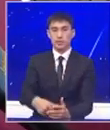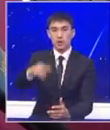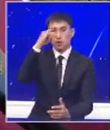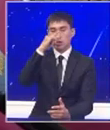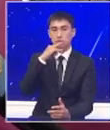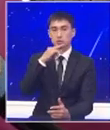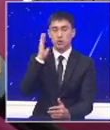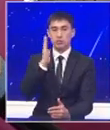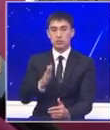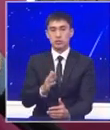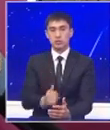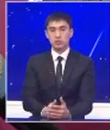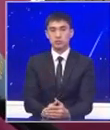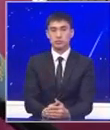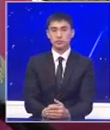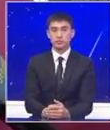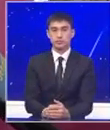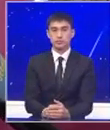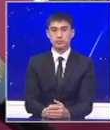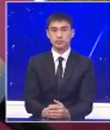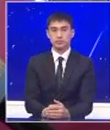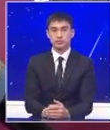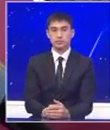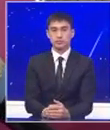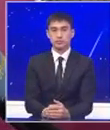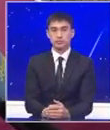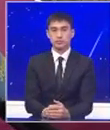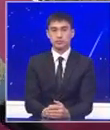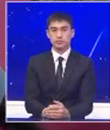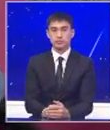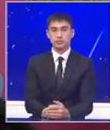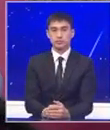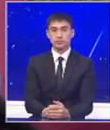Қазақстанның болашағына мен